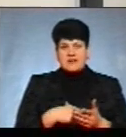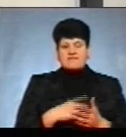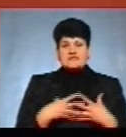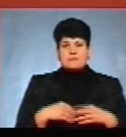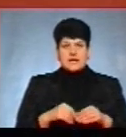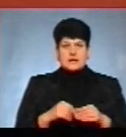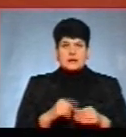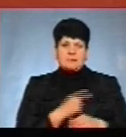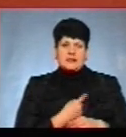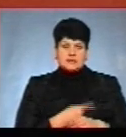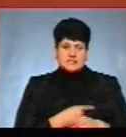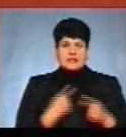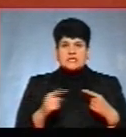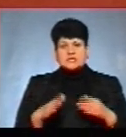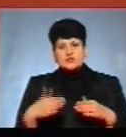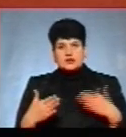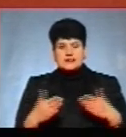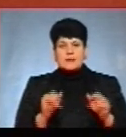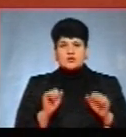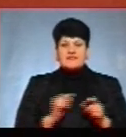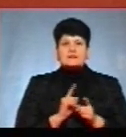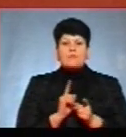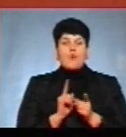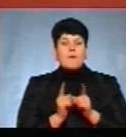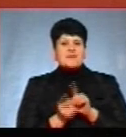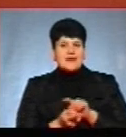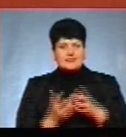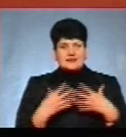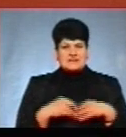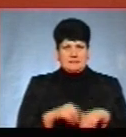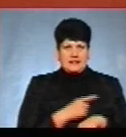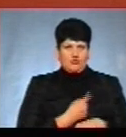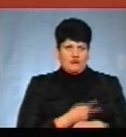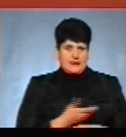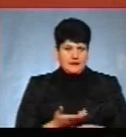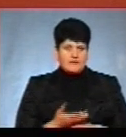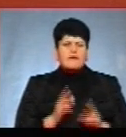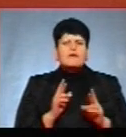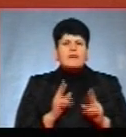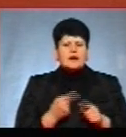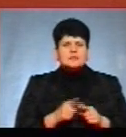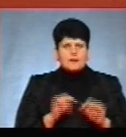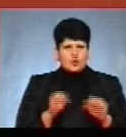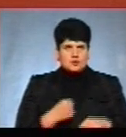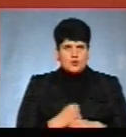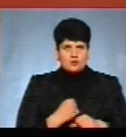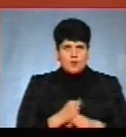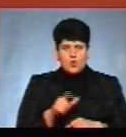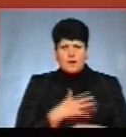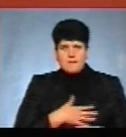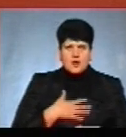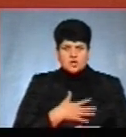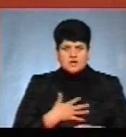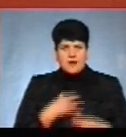медицині. Інша сторона питання – це можливість змінити сімейного лікаря. Ми вже сьогодні починали про це говорити. Розкажіть, як людина це може зробити?